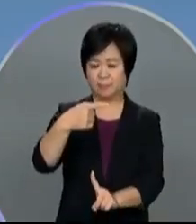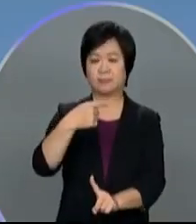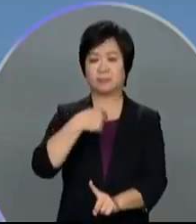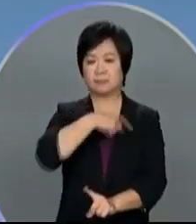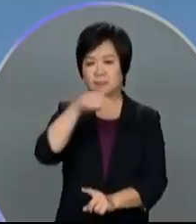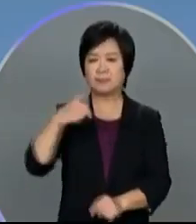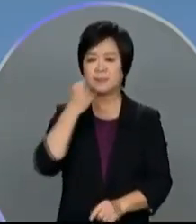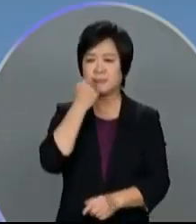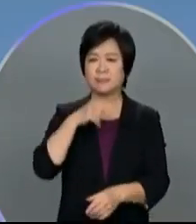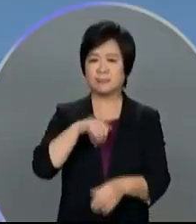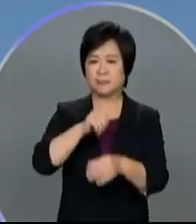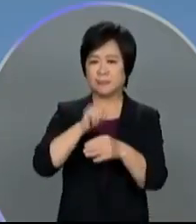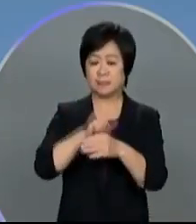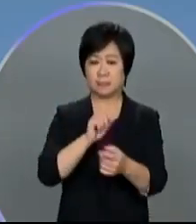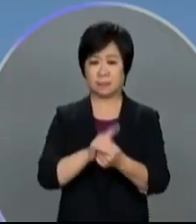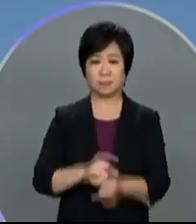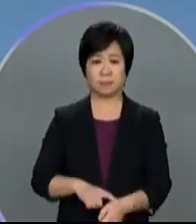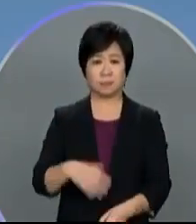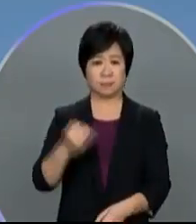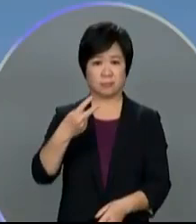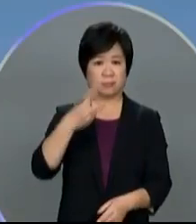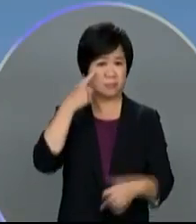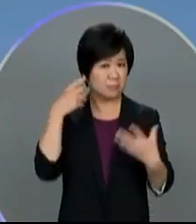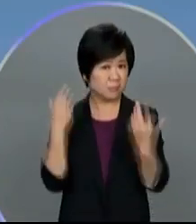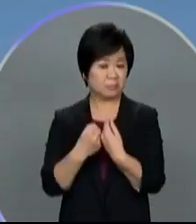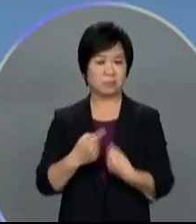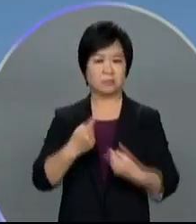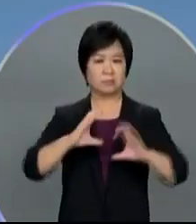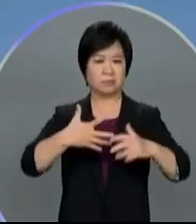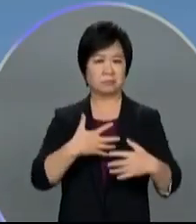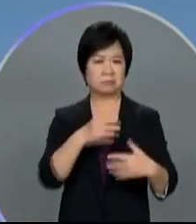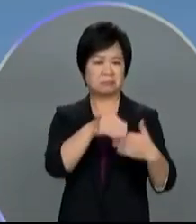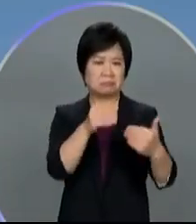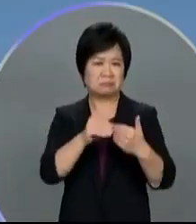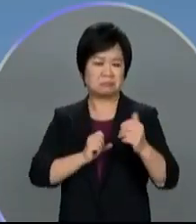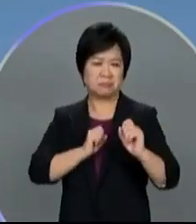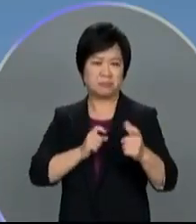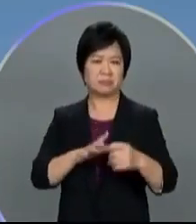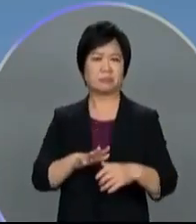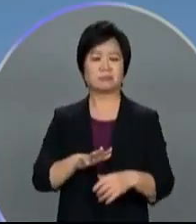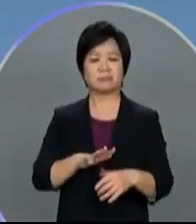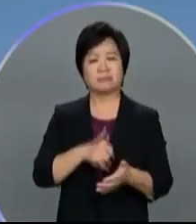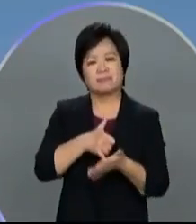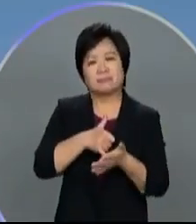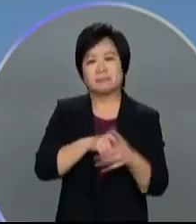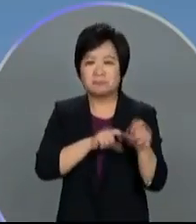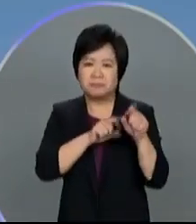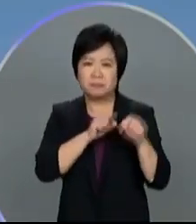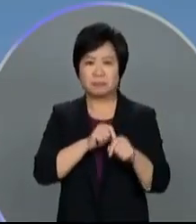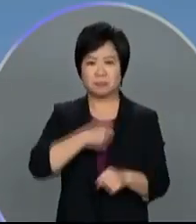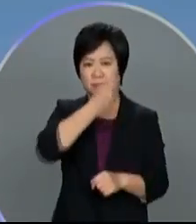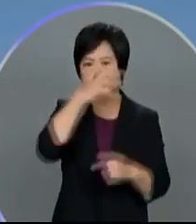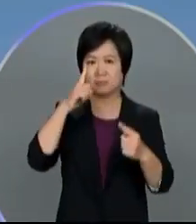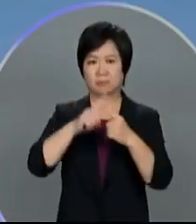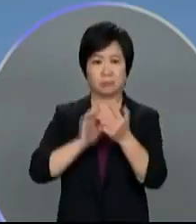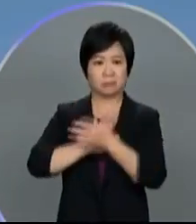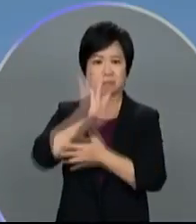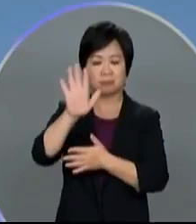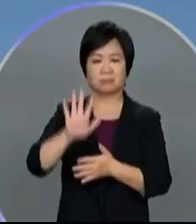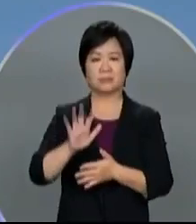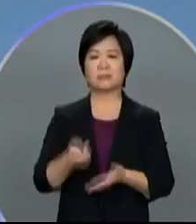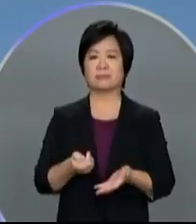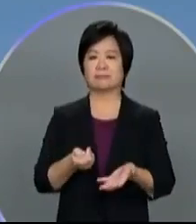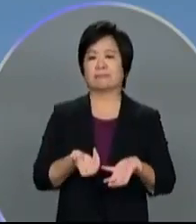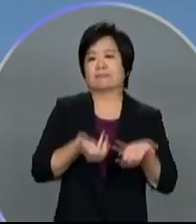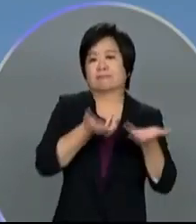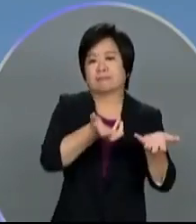们可以选择对92共识、一国两制妥协，把年轻人的未来整个赌进去。我